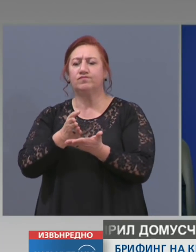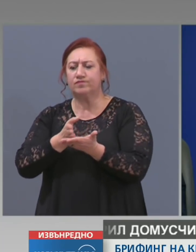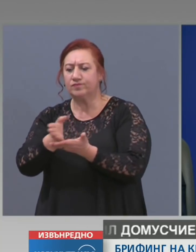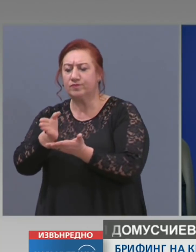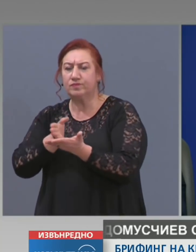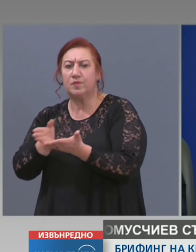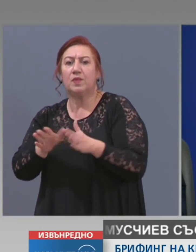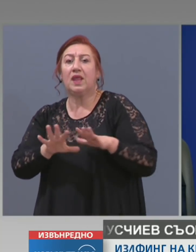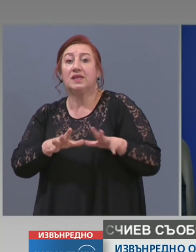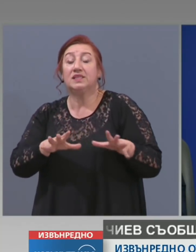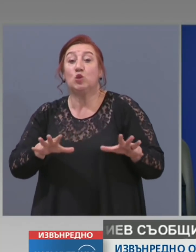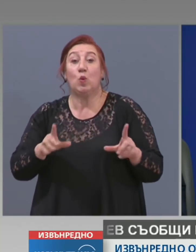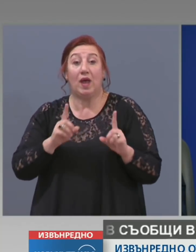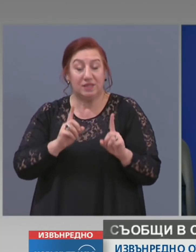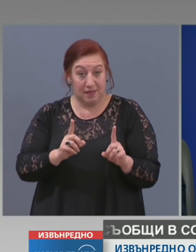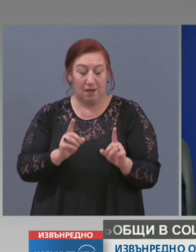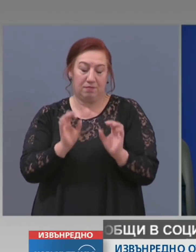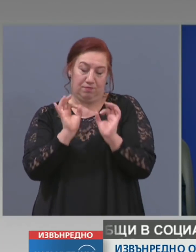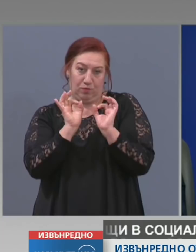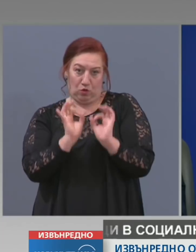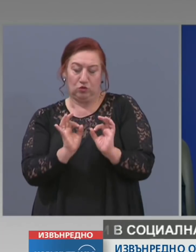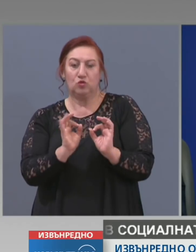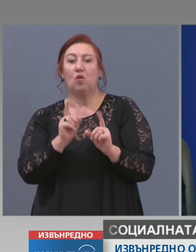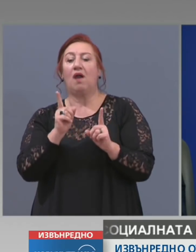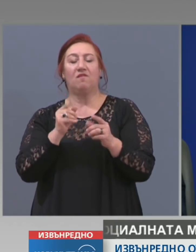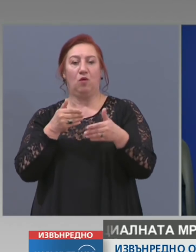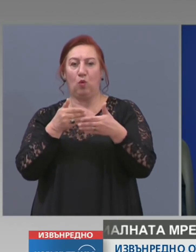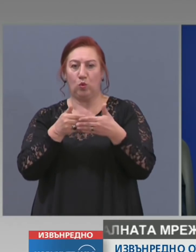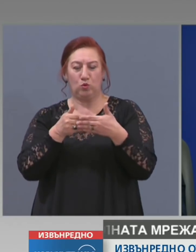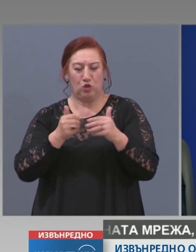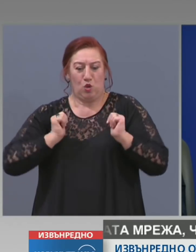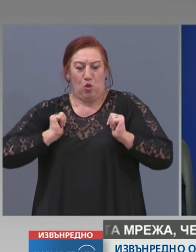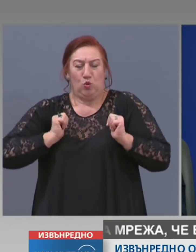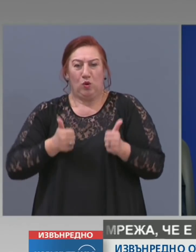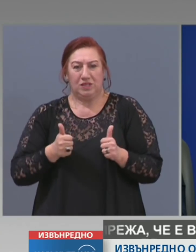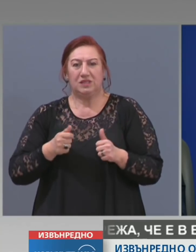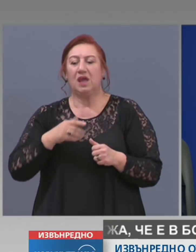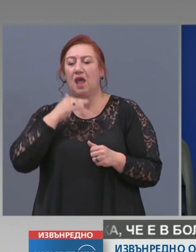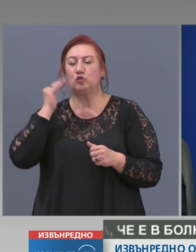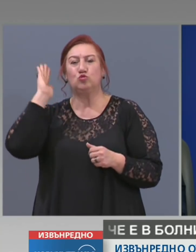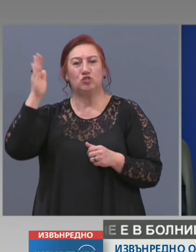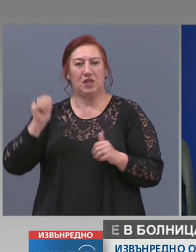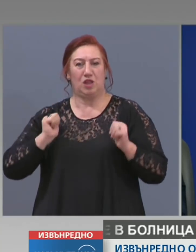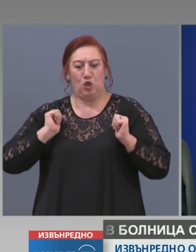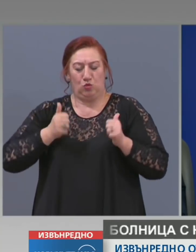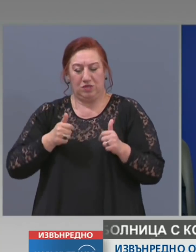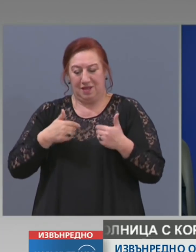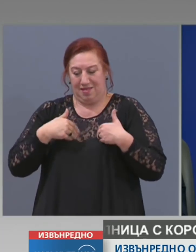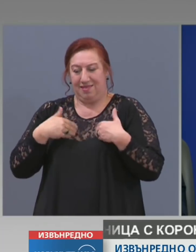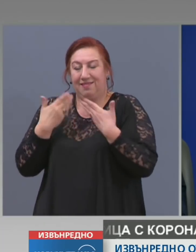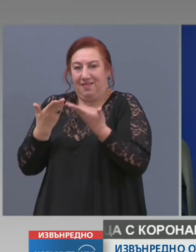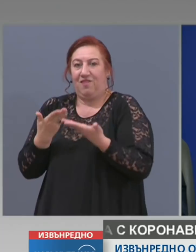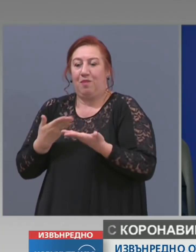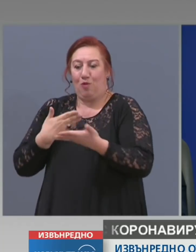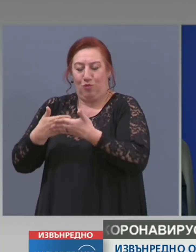ситуации, които възникват. А именно, отношението на туристи, към чуждестранните туристи, намиращи